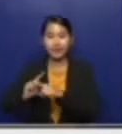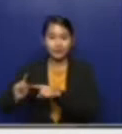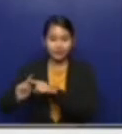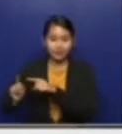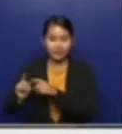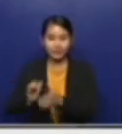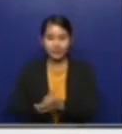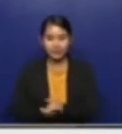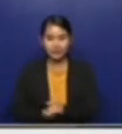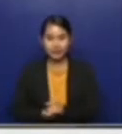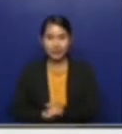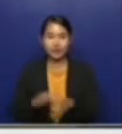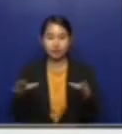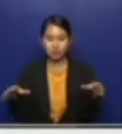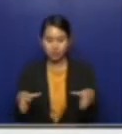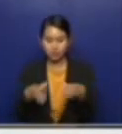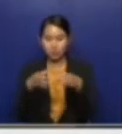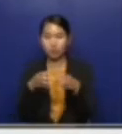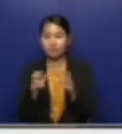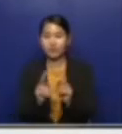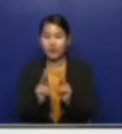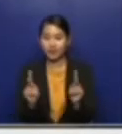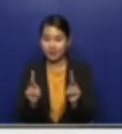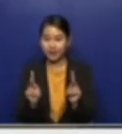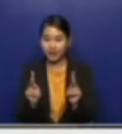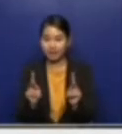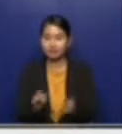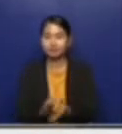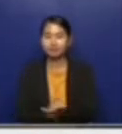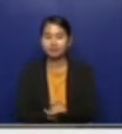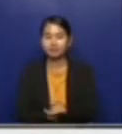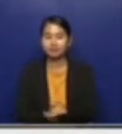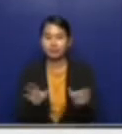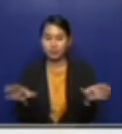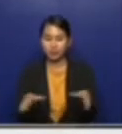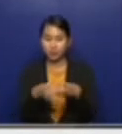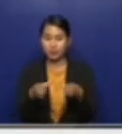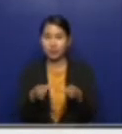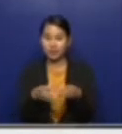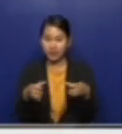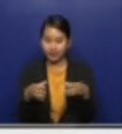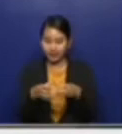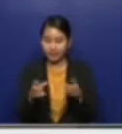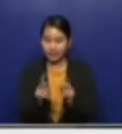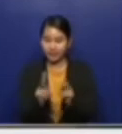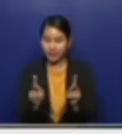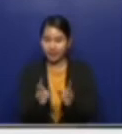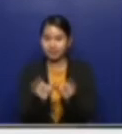พอตั้งสามัญหรือวิสามัญเนี่ยโดยเฉพาะวิสามัญเนี่ย